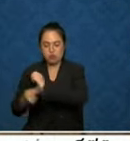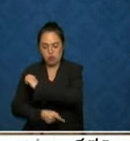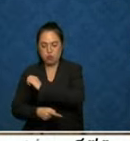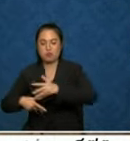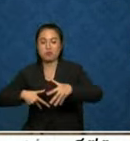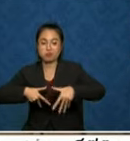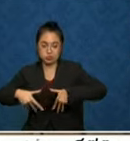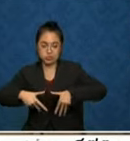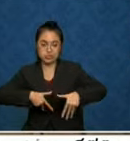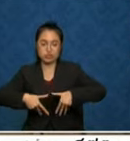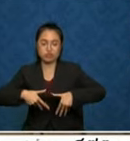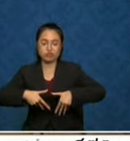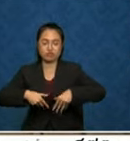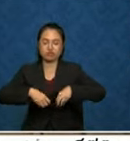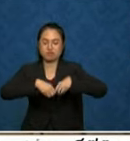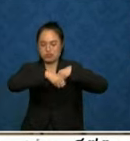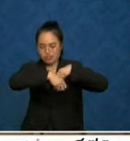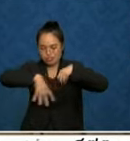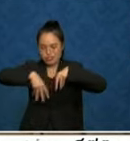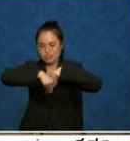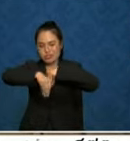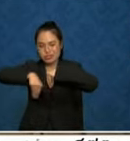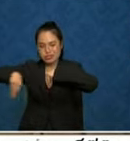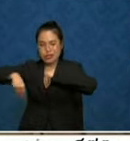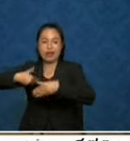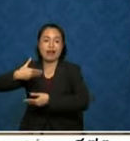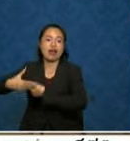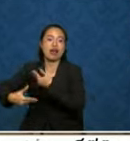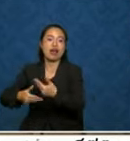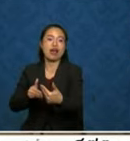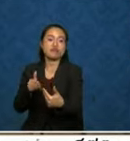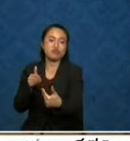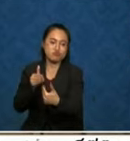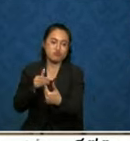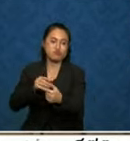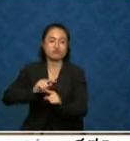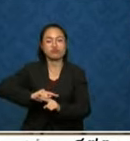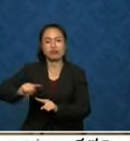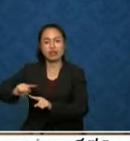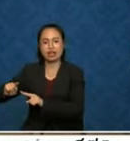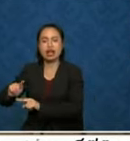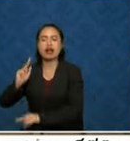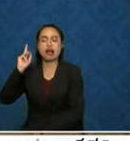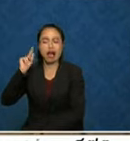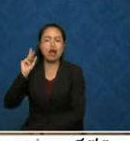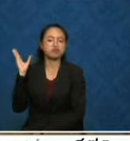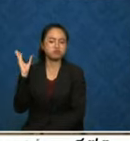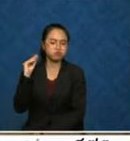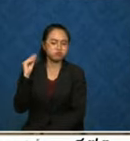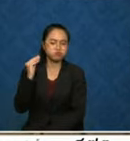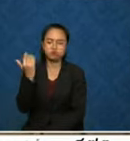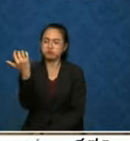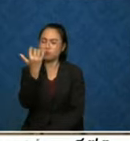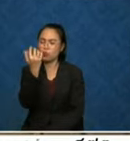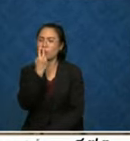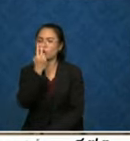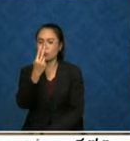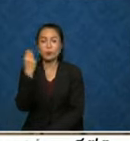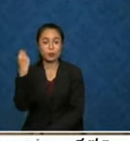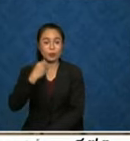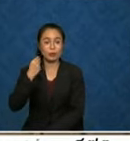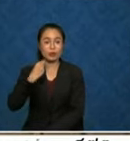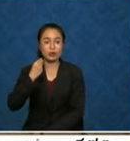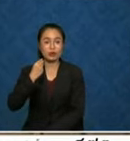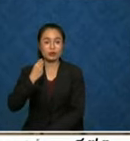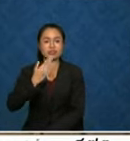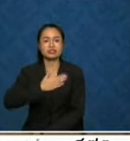ชาชนหรือแชร์ลูกโซ่หรือจะเป็นขายตรงหรือการตลาดแบบตรงเราได้ยินมาบ่อยๆนะคะเพราะฉะนั้นท่านประธานคะ